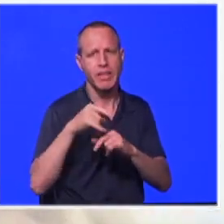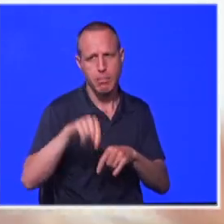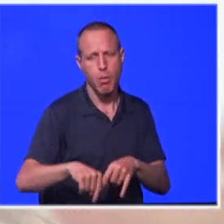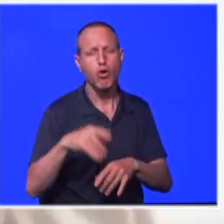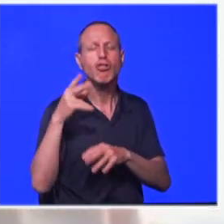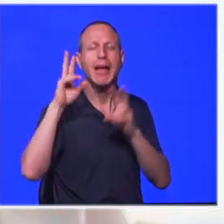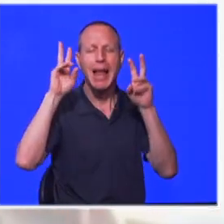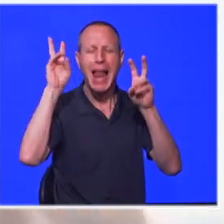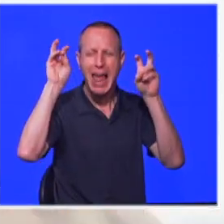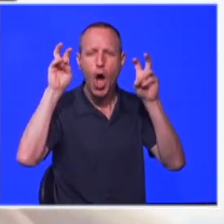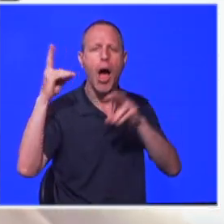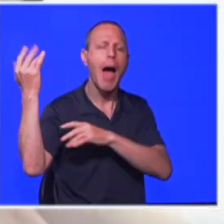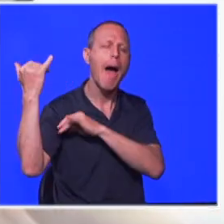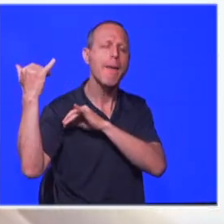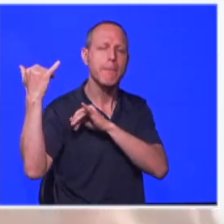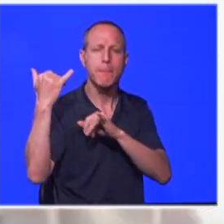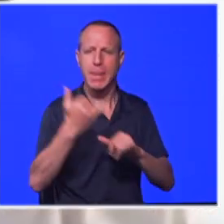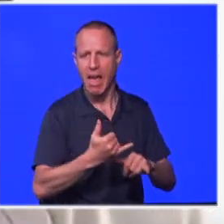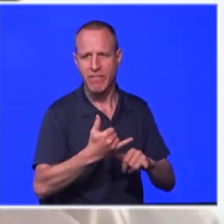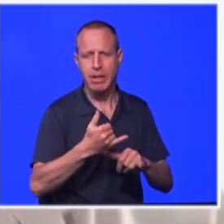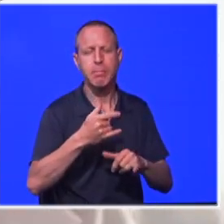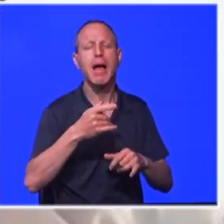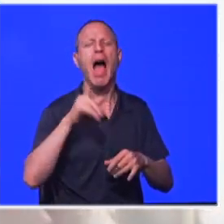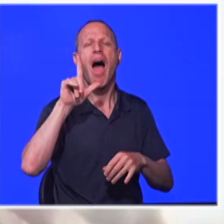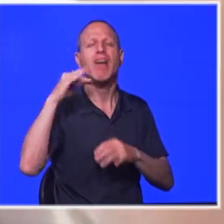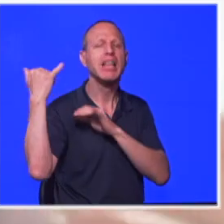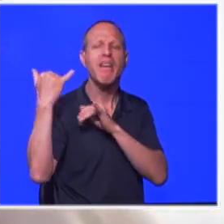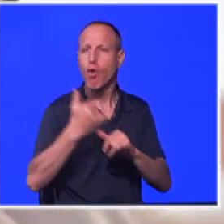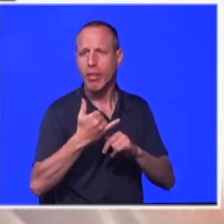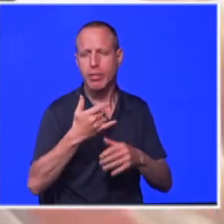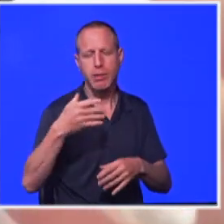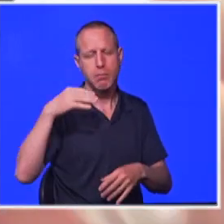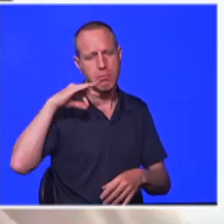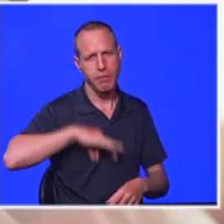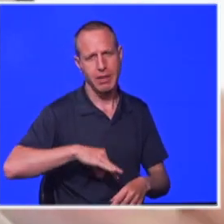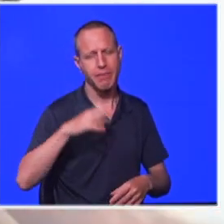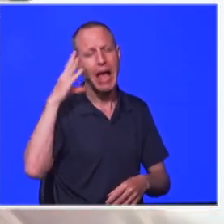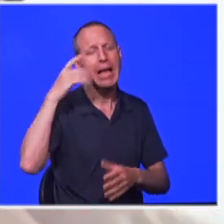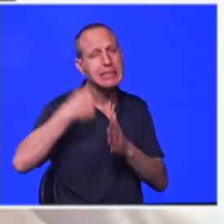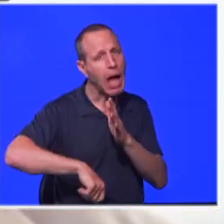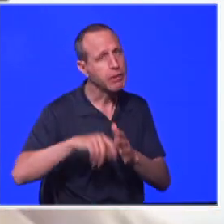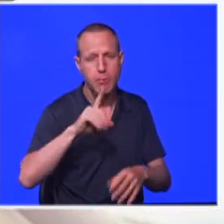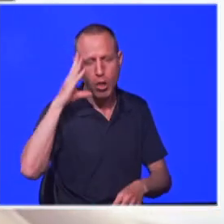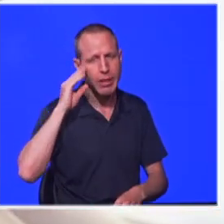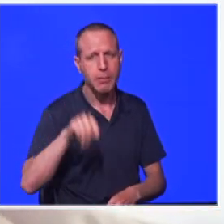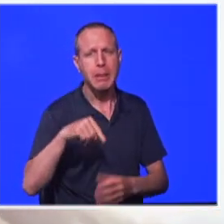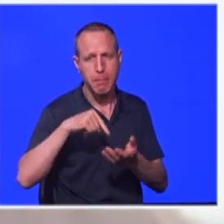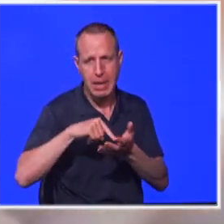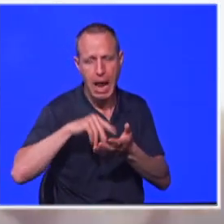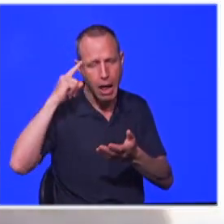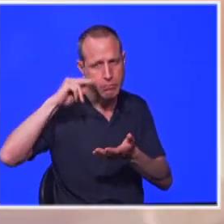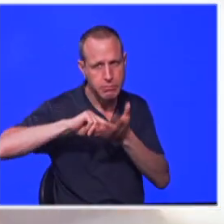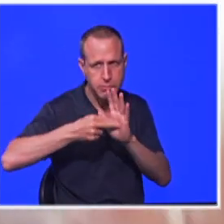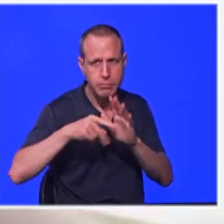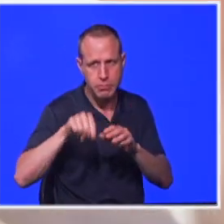מייבאים, אבל בעצם היבואנים גורפים את כל הרווח, והצרכנים לא נהנים מזה. דווקא בגלל האידיאולוגיה הזאת,